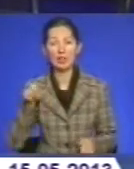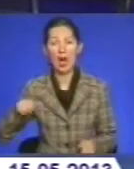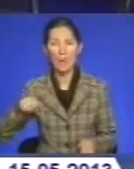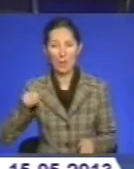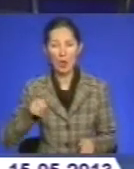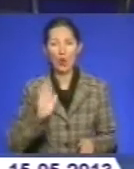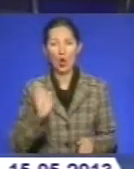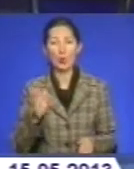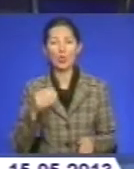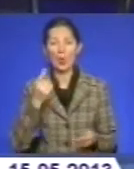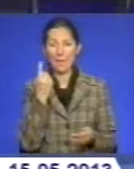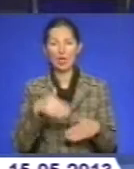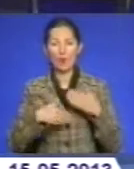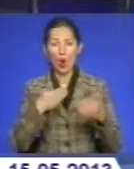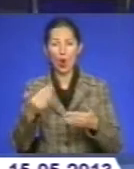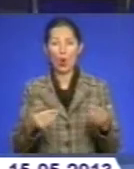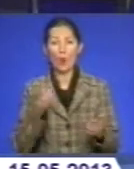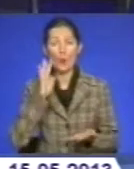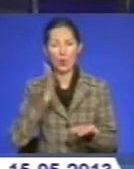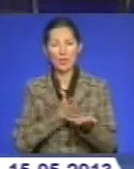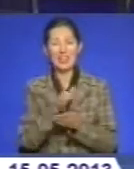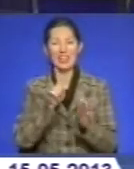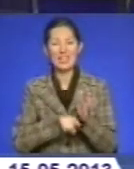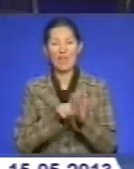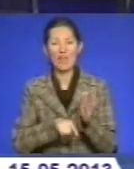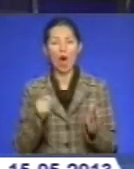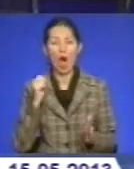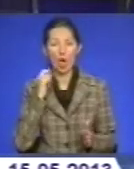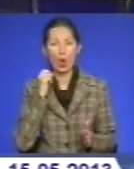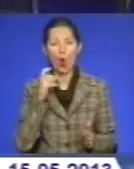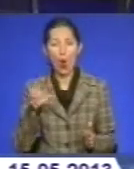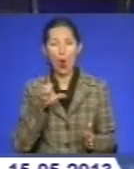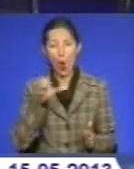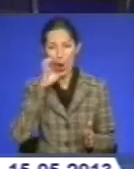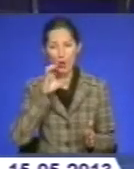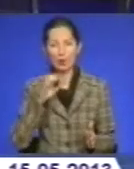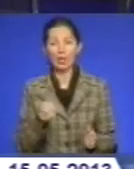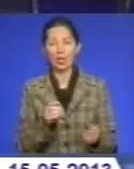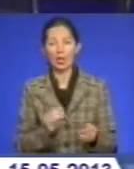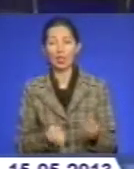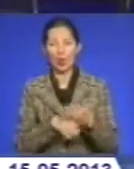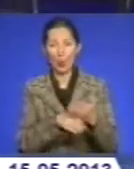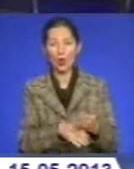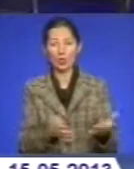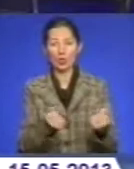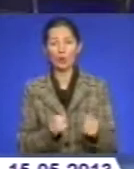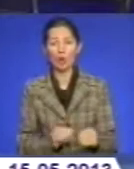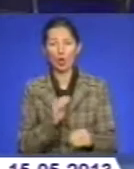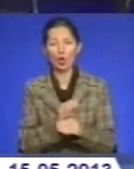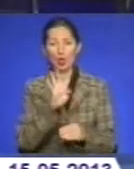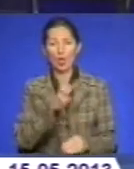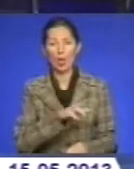алкоголю та дозволить щорічно до держбюджету отримувати додаткові 4 мільярди гривень. Відповідні три законопроекти